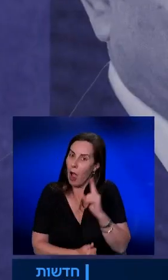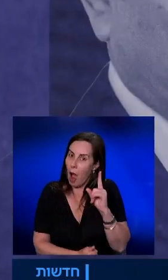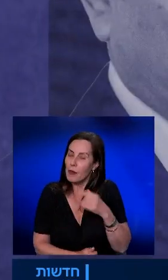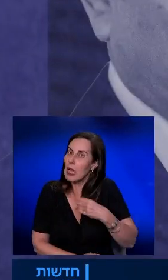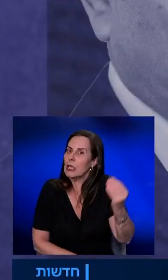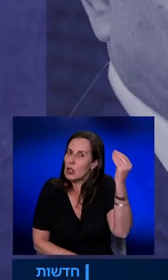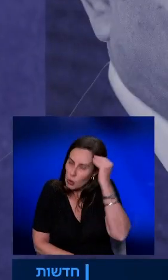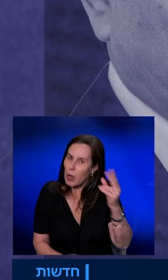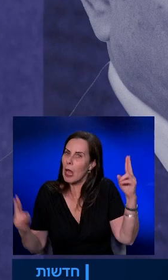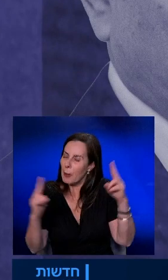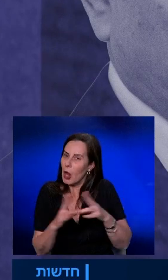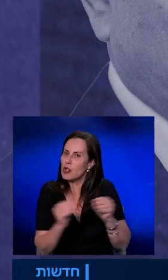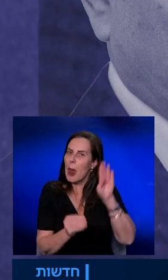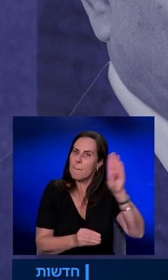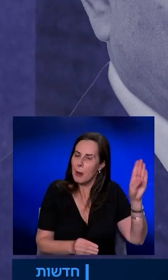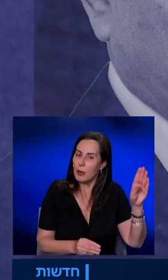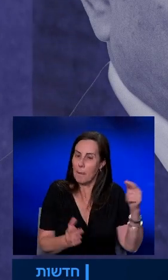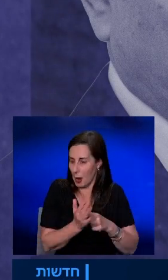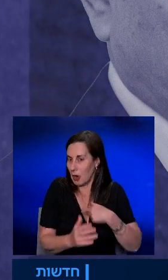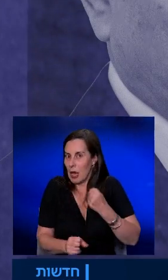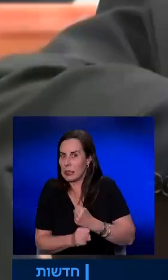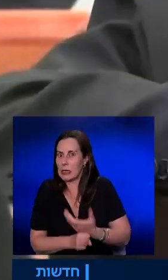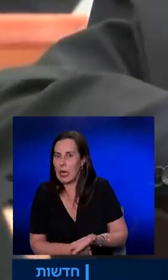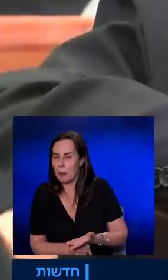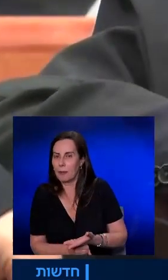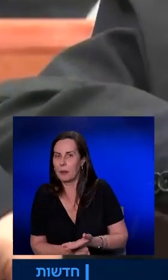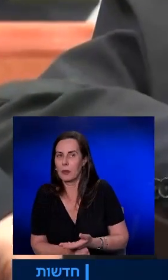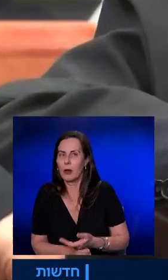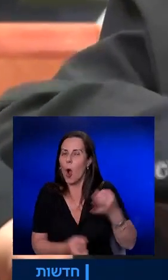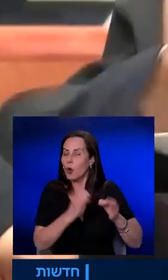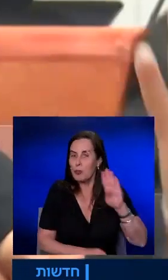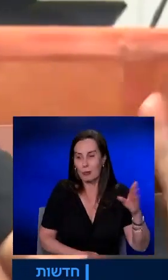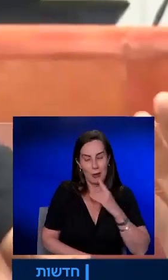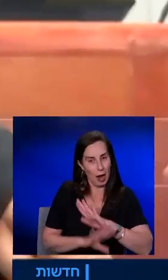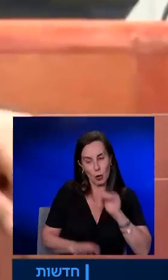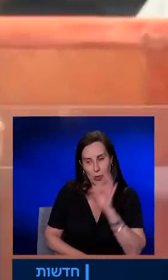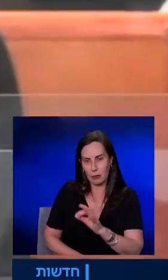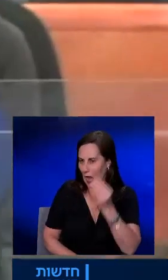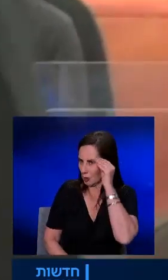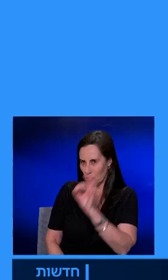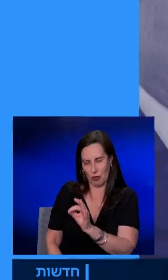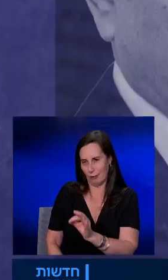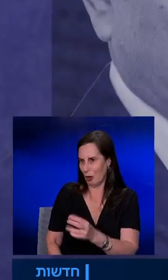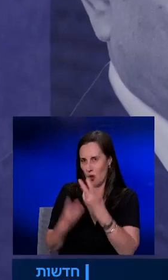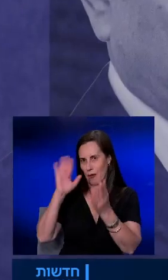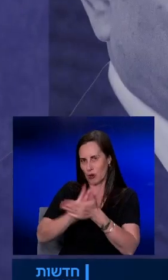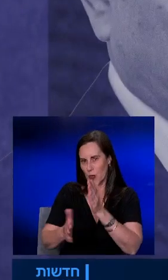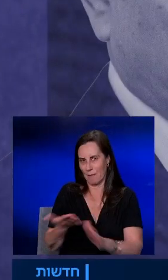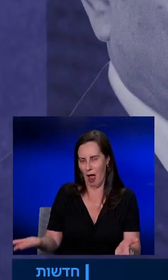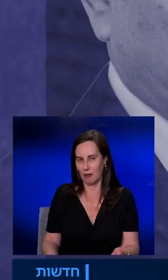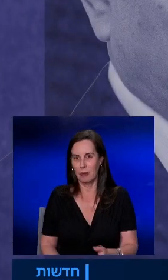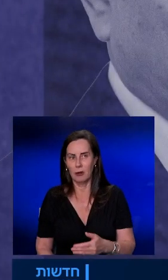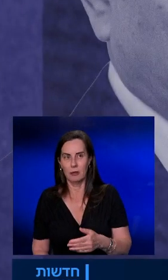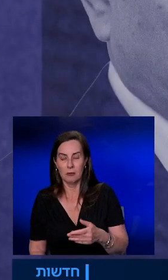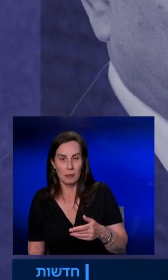זוכר את הפגישה עם ראש הממשלה שבעקבותיה פעלתי. בנצור אומר לו, בלי להעליב, זיכרון שלך שווה לפח. בנצור,